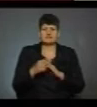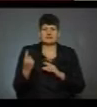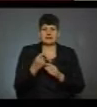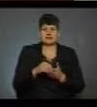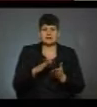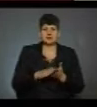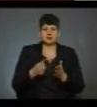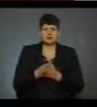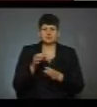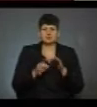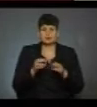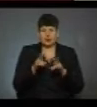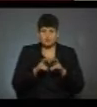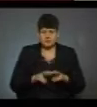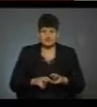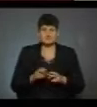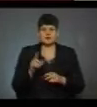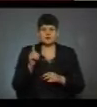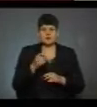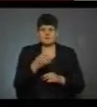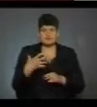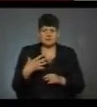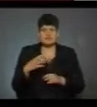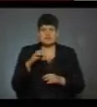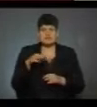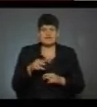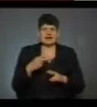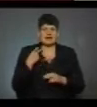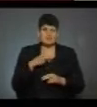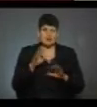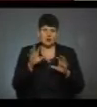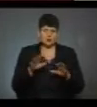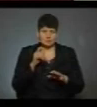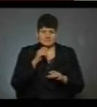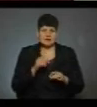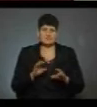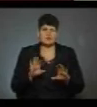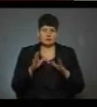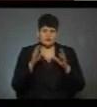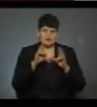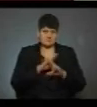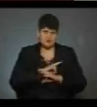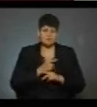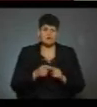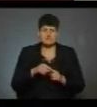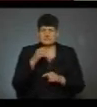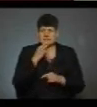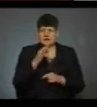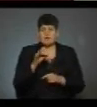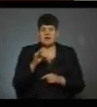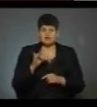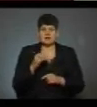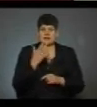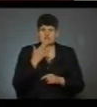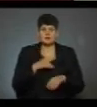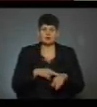реєстру досудових розслідувань за статтею 115 Кримінального кодексу України «Це раптова смерть». Про це розповів речник Нацполіції